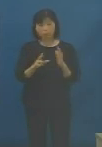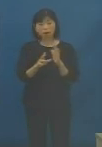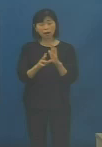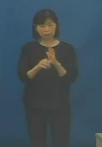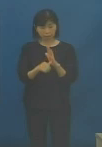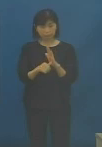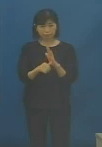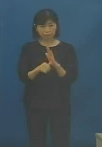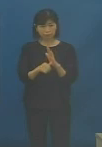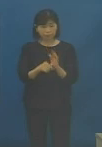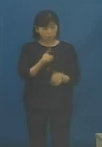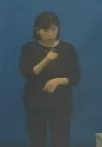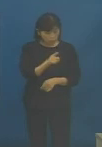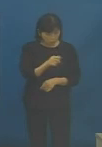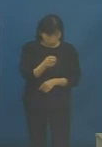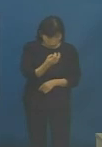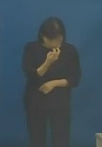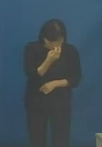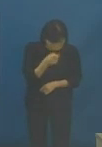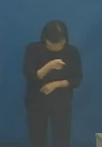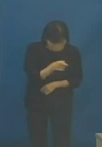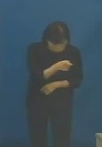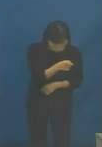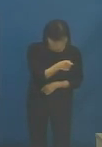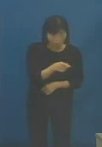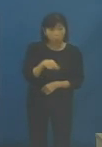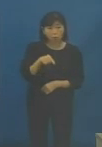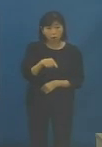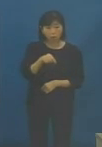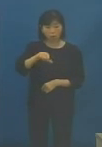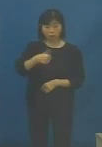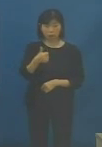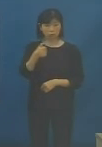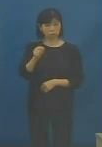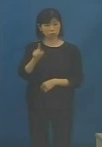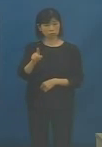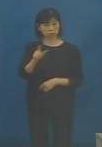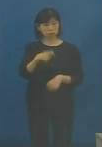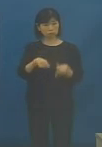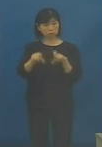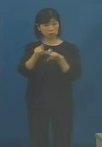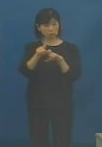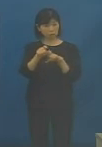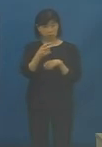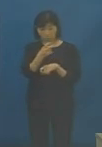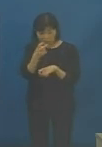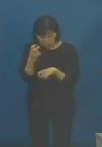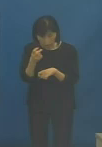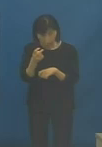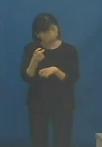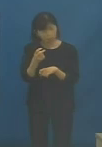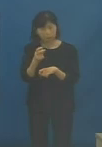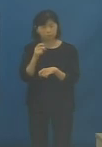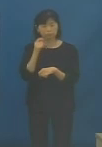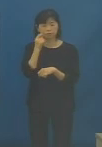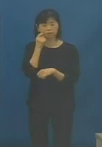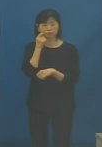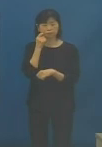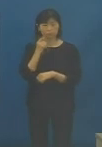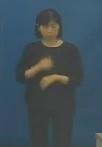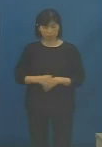ゃあ1個で追っかけてたものを551倍でできるかっていうと、それは多分無理です。で我々ですらそうです